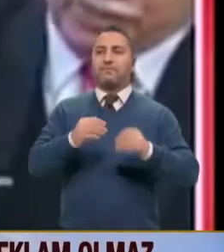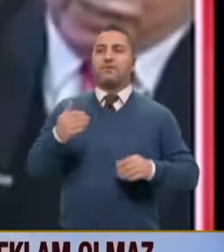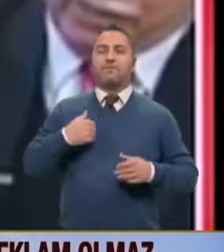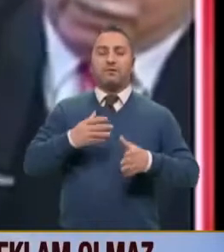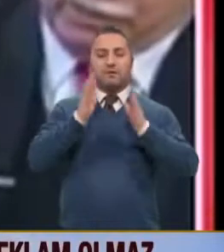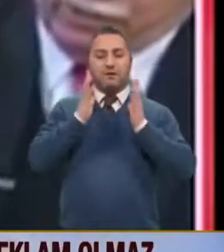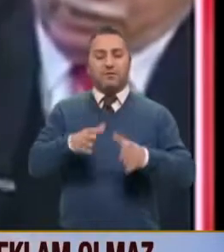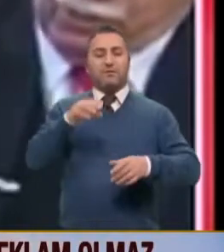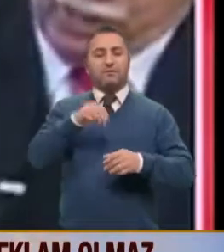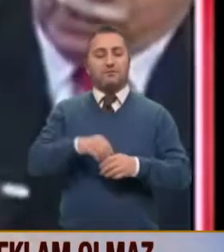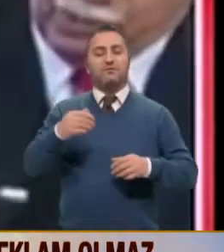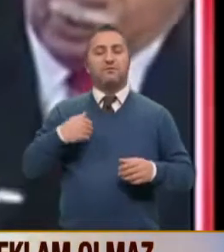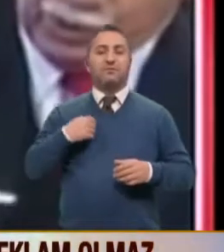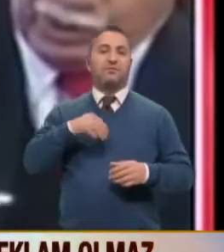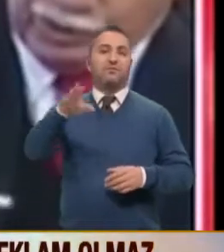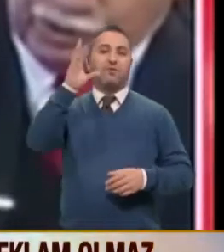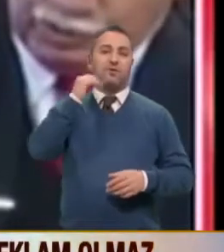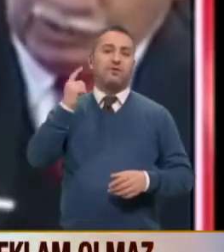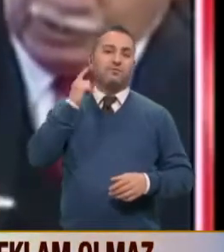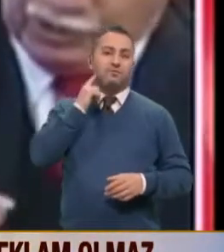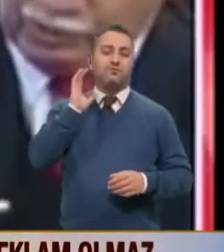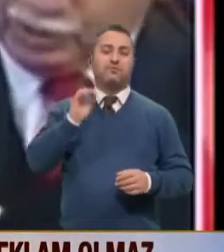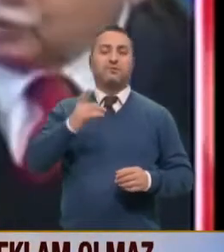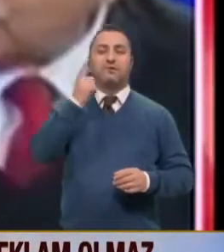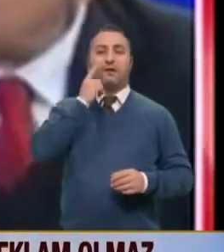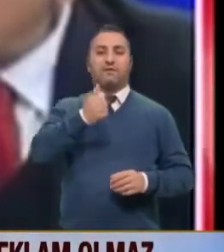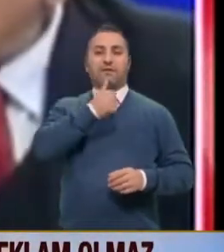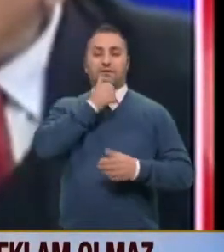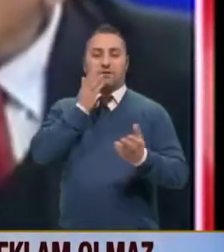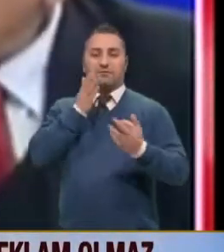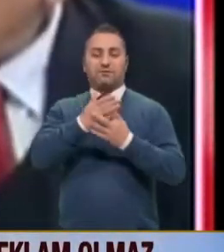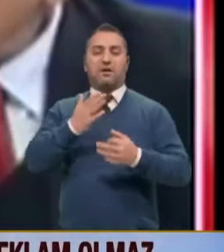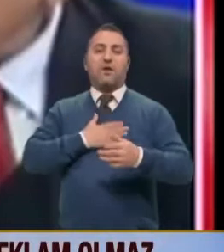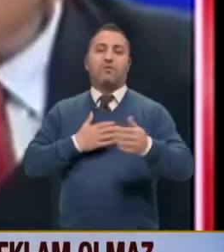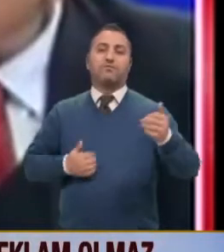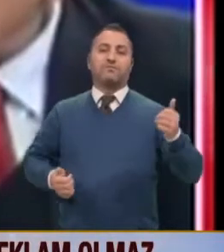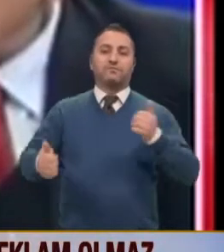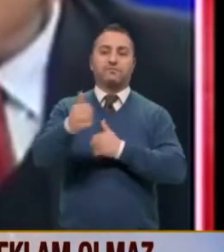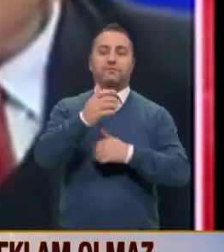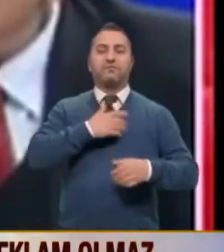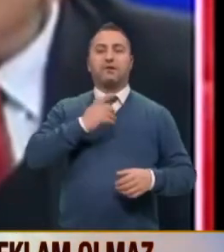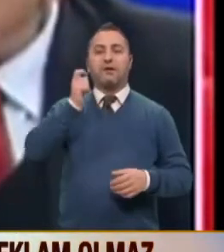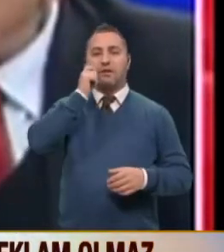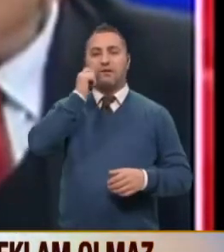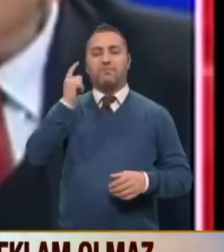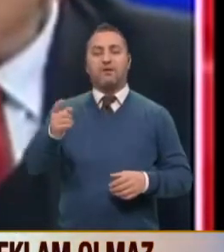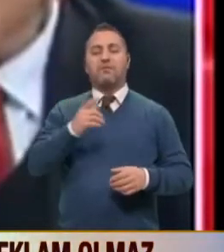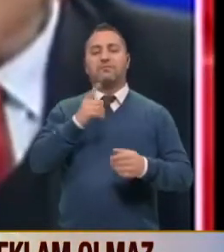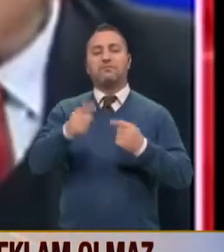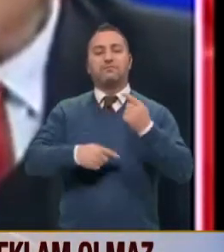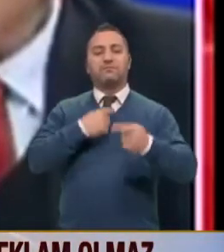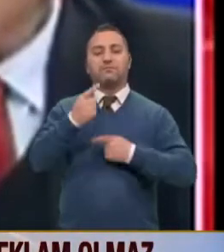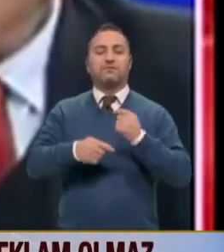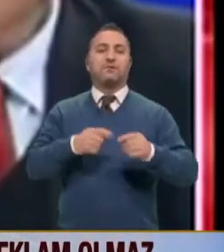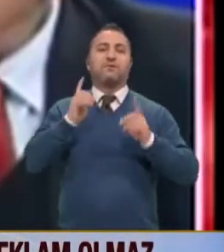benim öğrendiğime göre devlet adamları giriyorlar en öne. O imam devrimden kalma bir şey. Yani